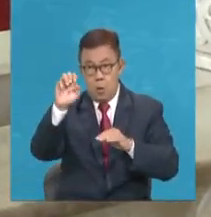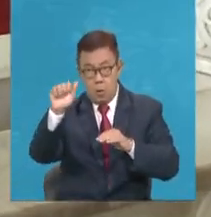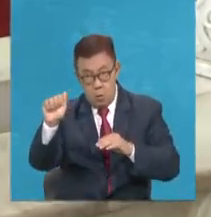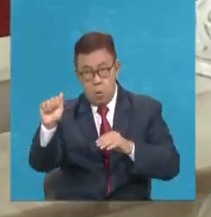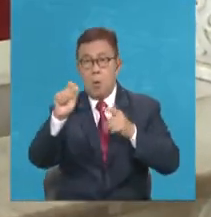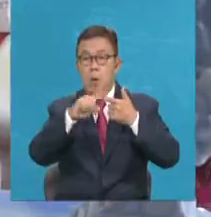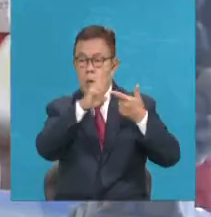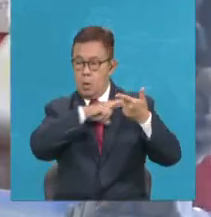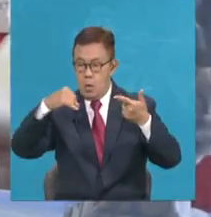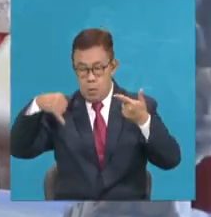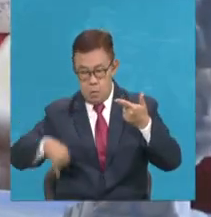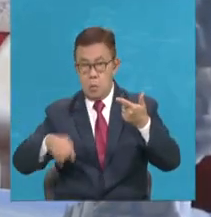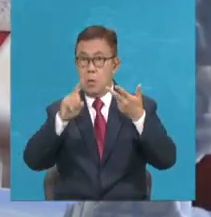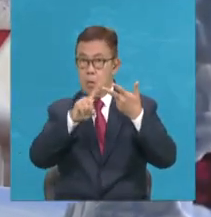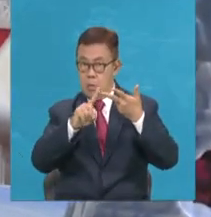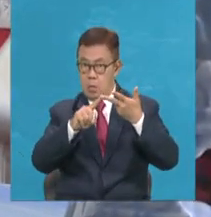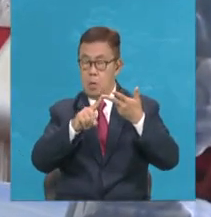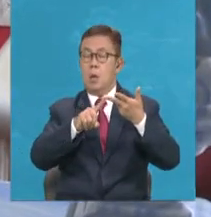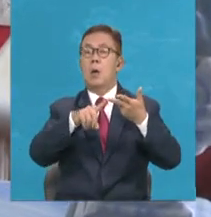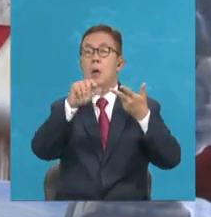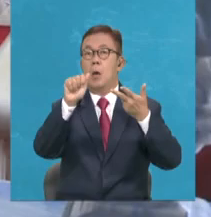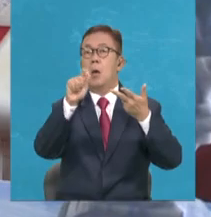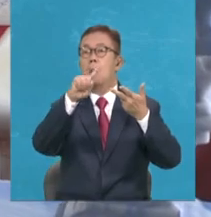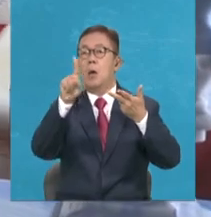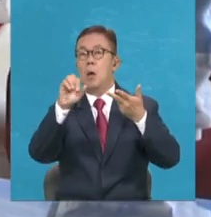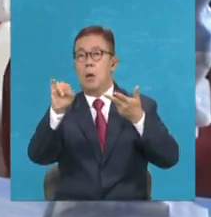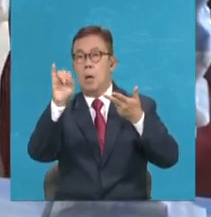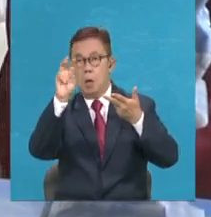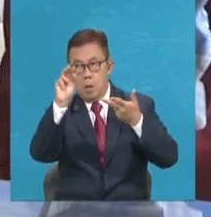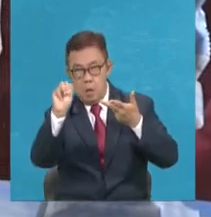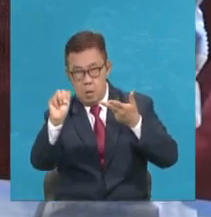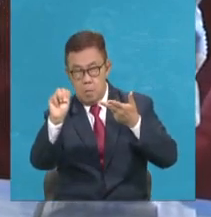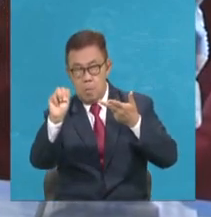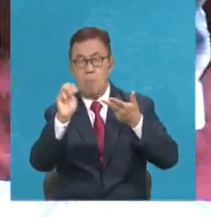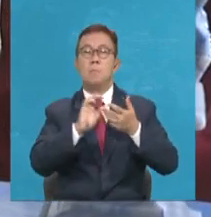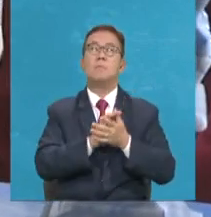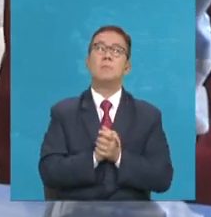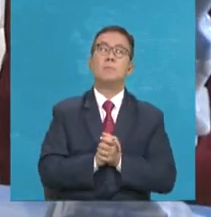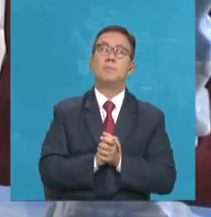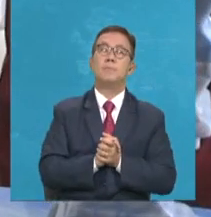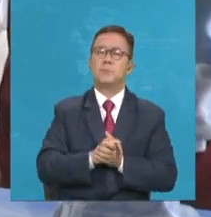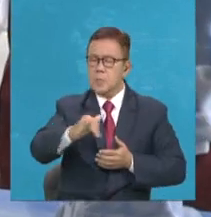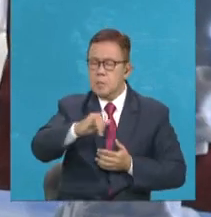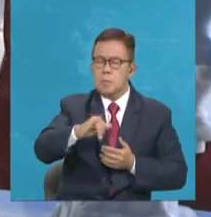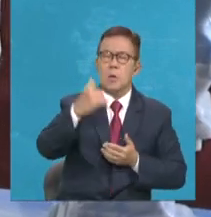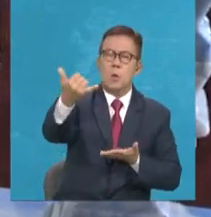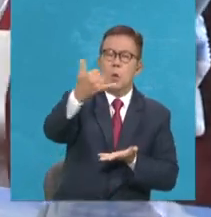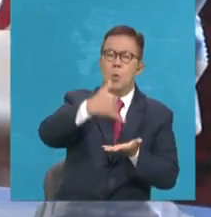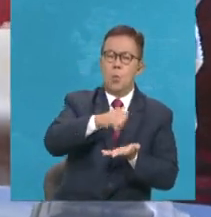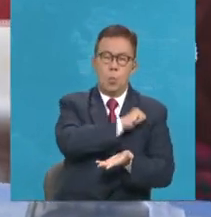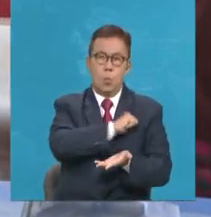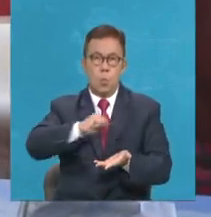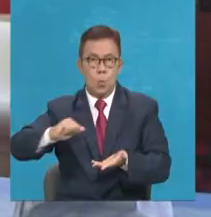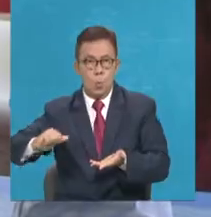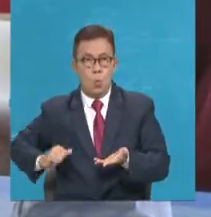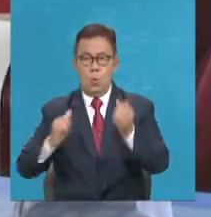dan almarhum doyantraman Mulia parokiran muda Haji Abdul azim juga hadir ahli-ahli